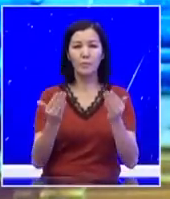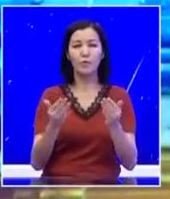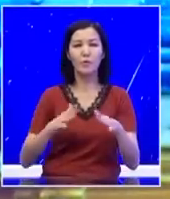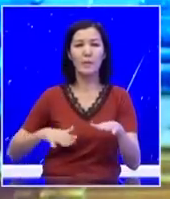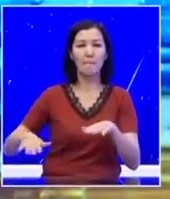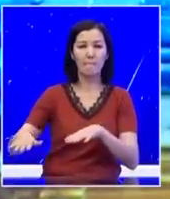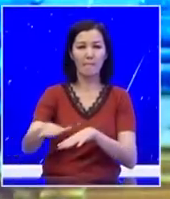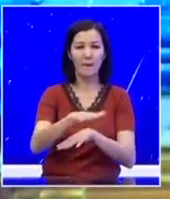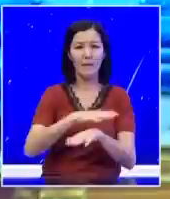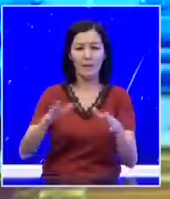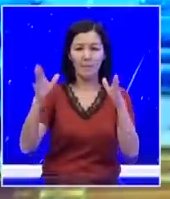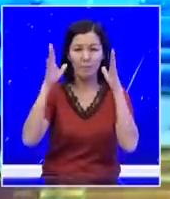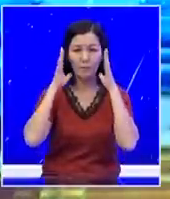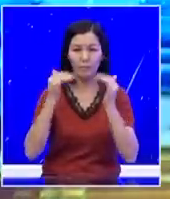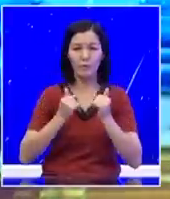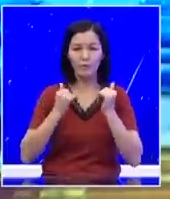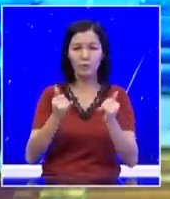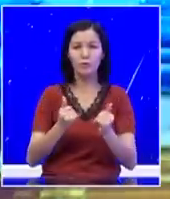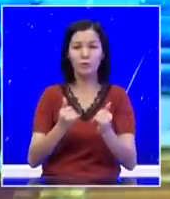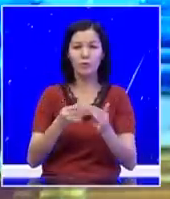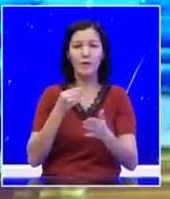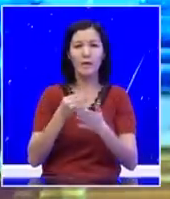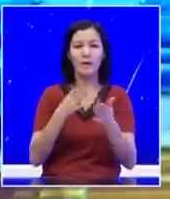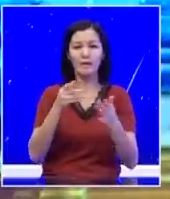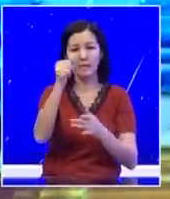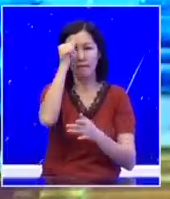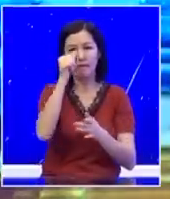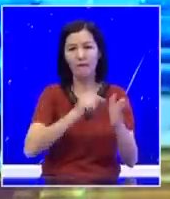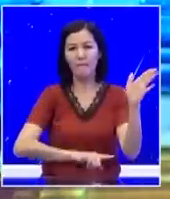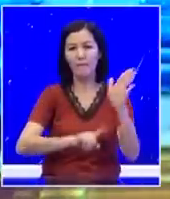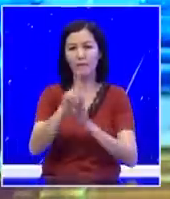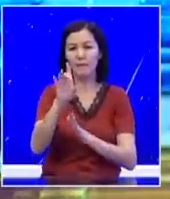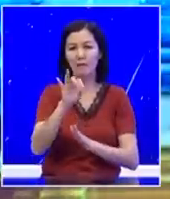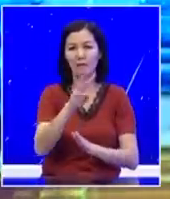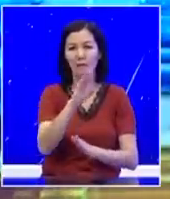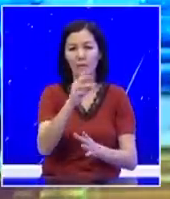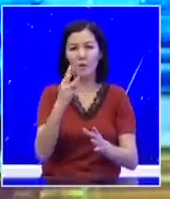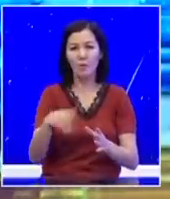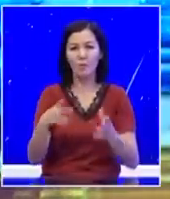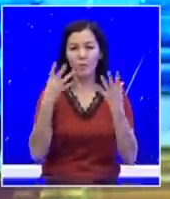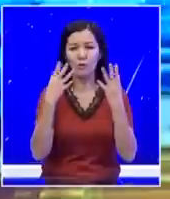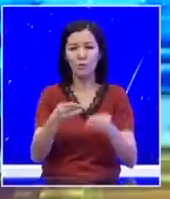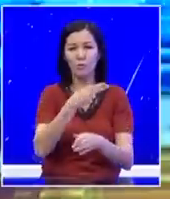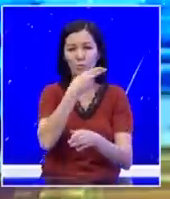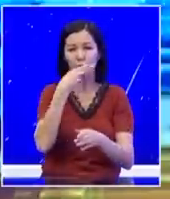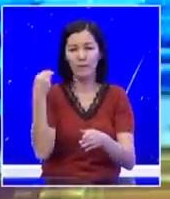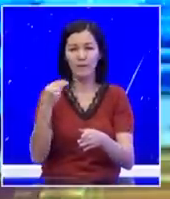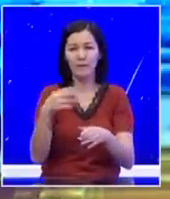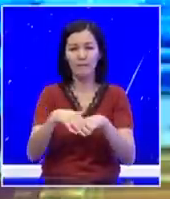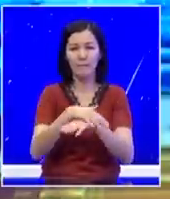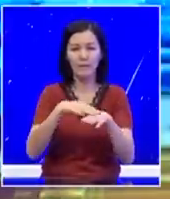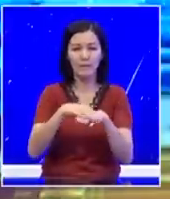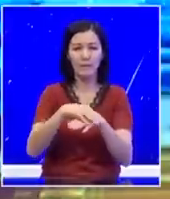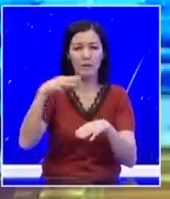Бүгін күллі мұсылман үшін қасиетті саналған Рамазан айы басталды. Ақ ниеттілікпен 30 күн оразаға кірген отандастарды ел